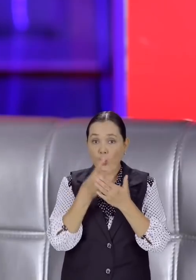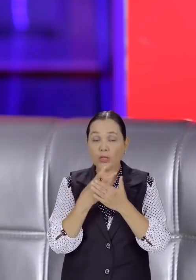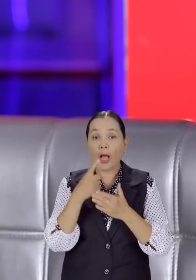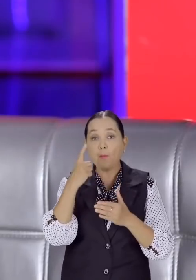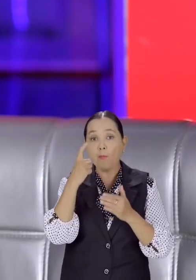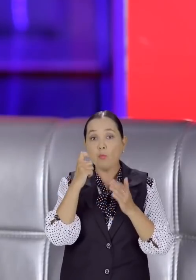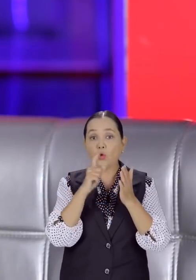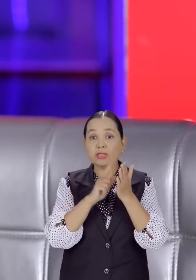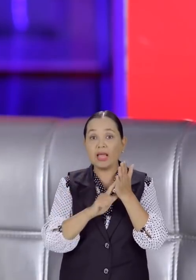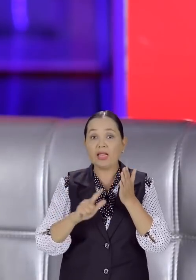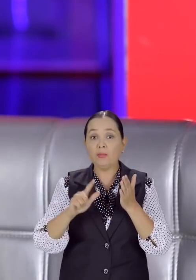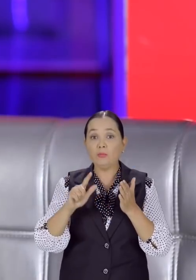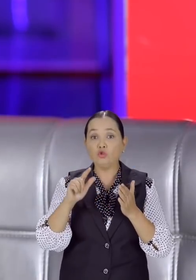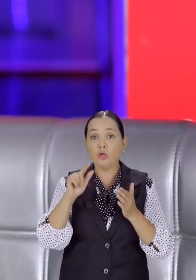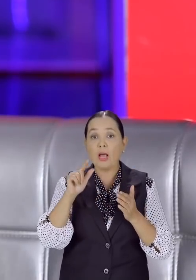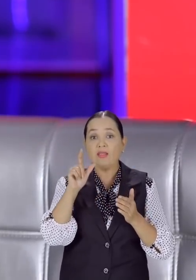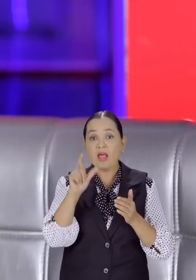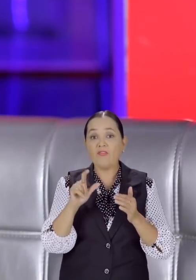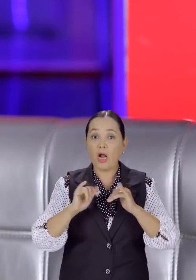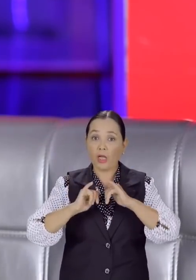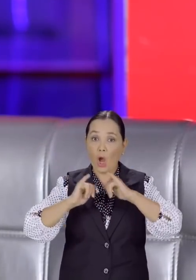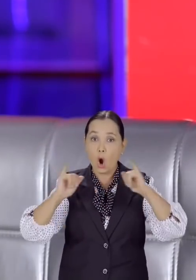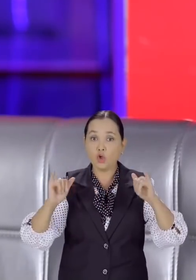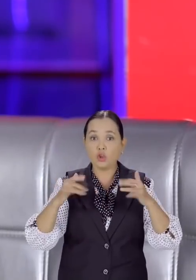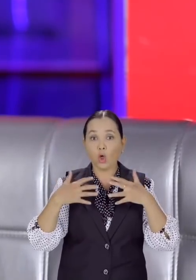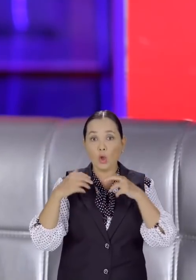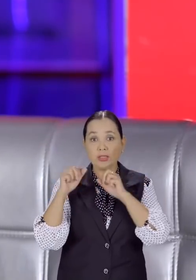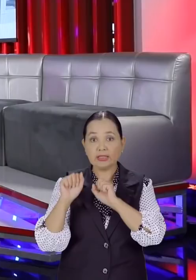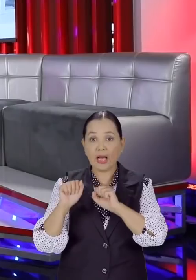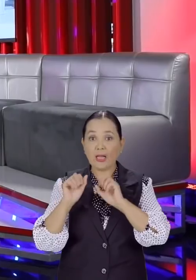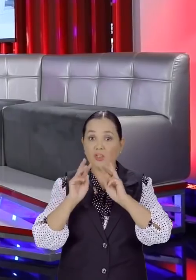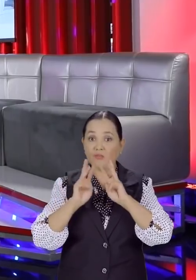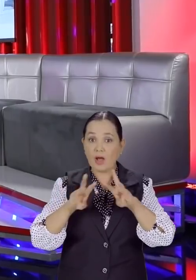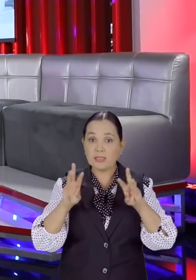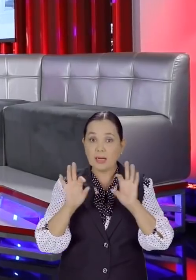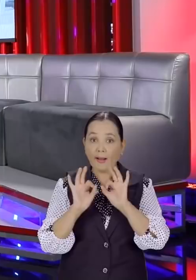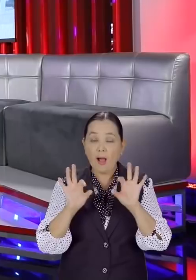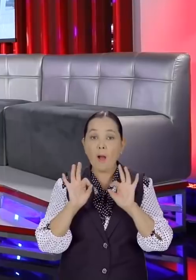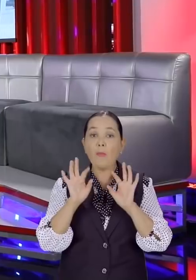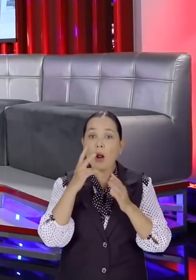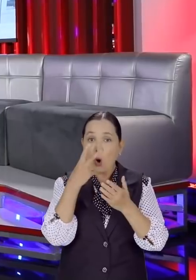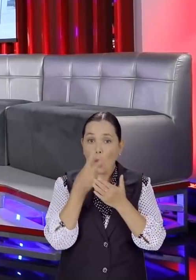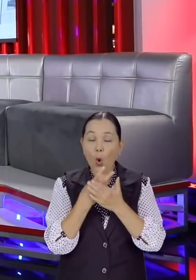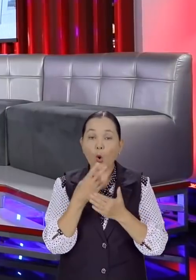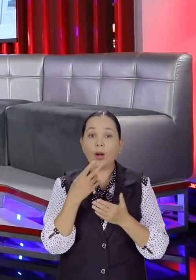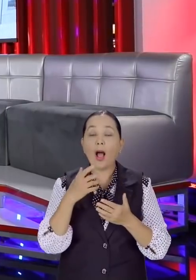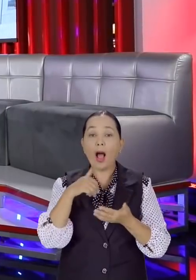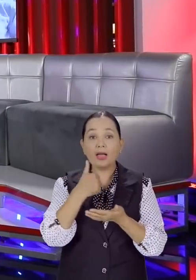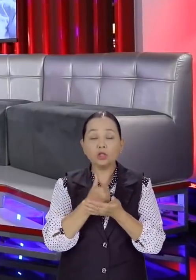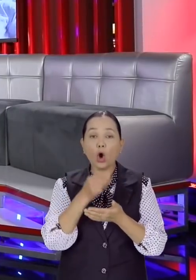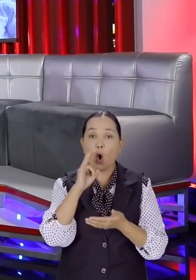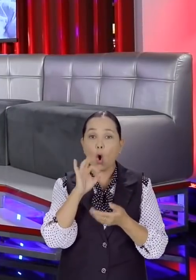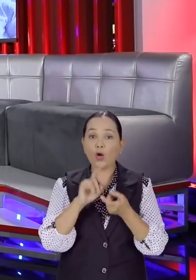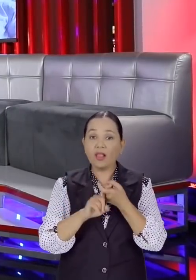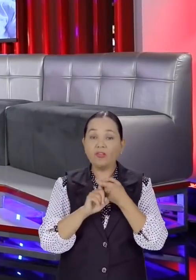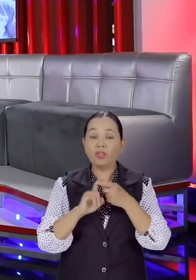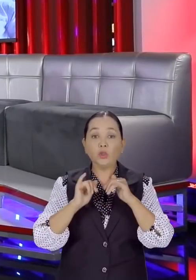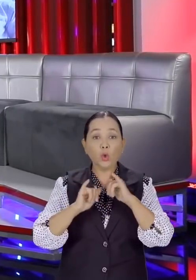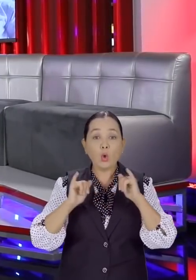ko'rsatkich 170 nafarga oshdi deydi Sog'liqni saqlash vazirligi. Va keltirilgan ma'lumotlarga ko'ra, asosan